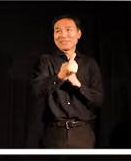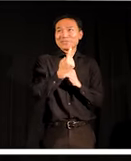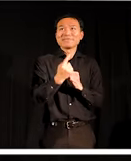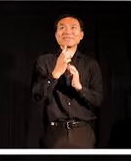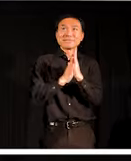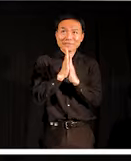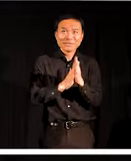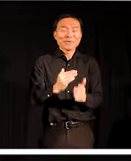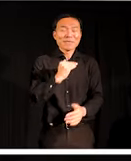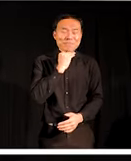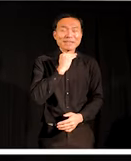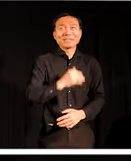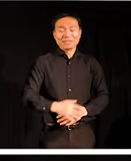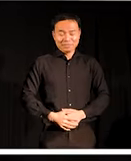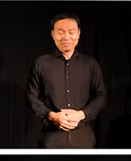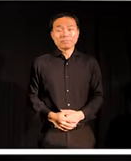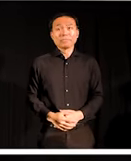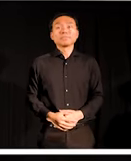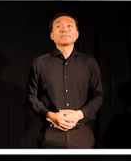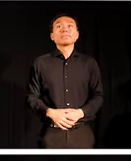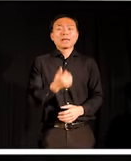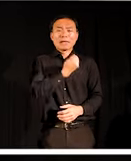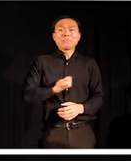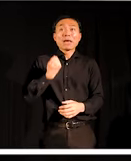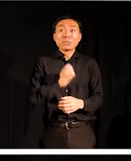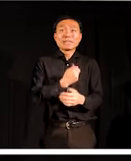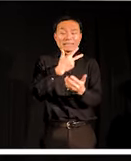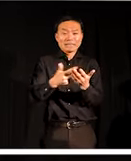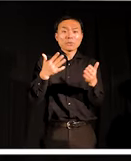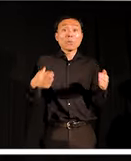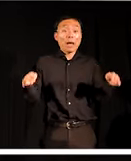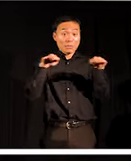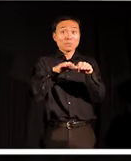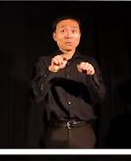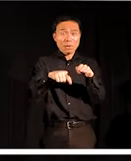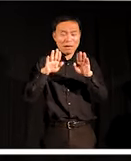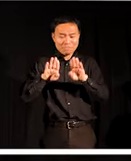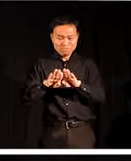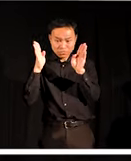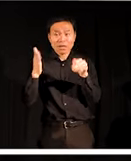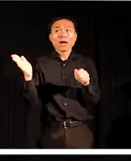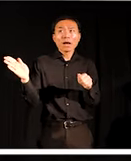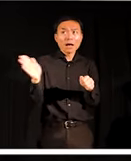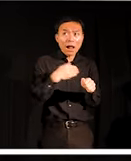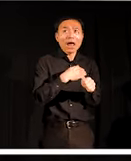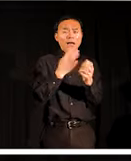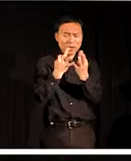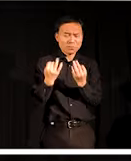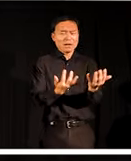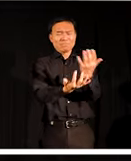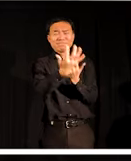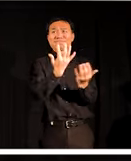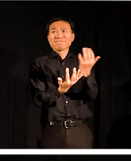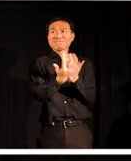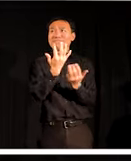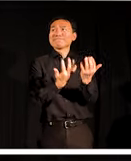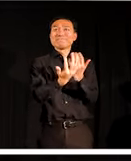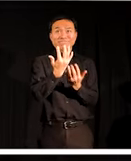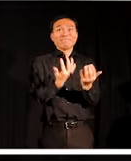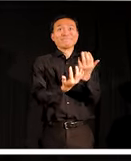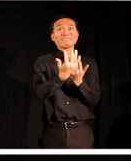ていますあの姫入資料官はですね会館以来えたくさんの方々が訪れてくださっていまし